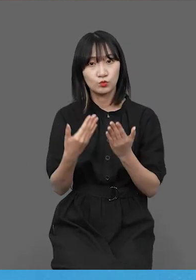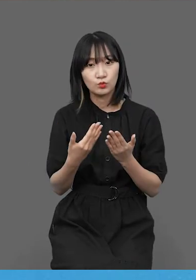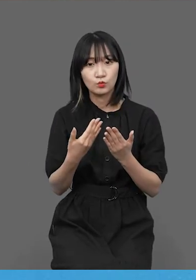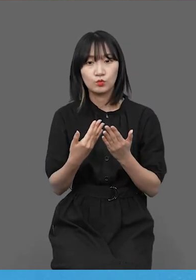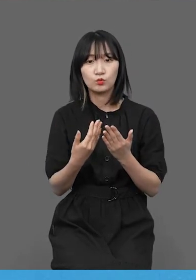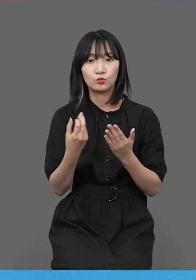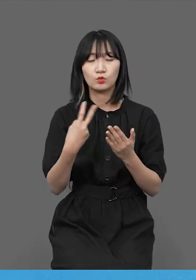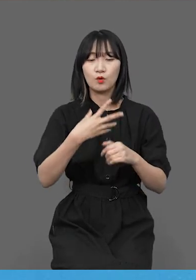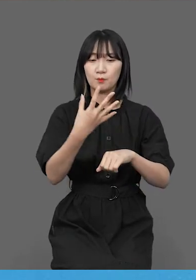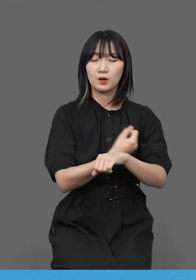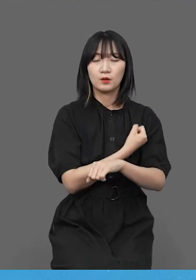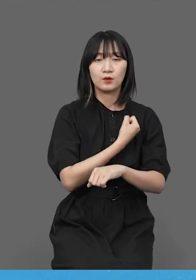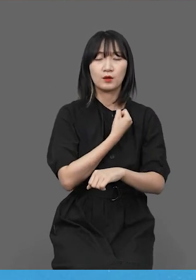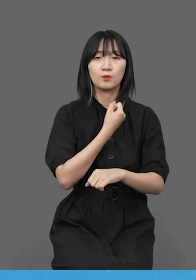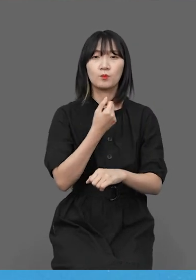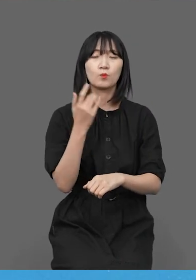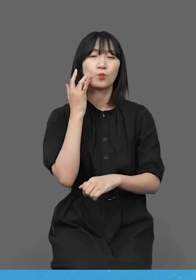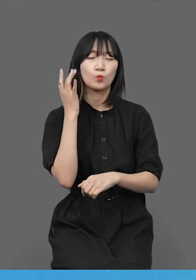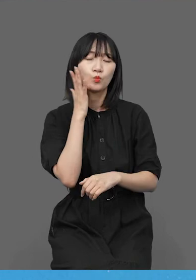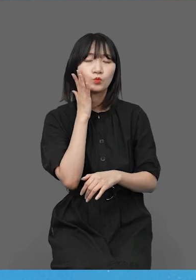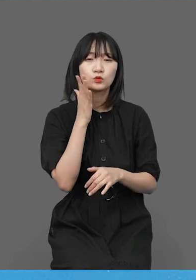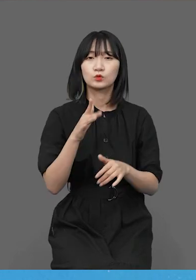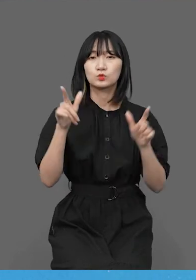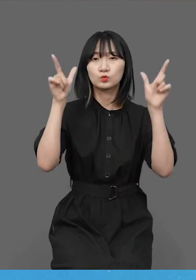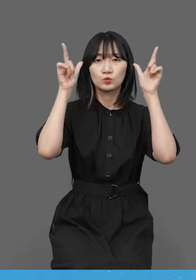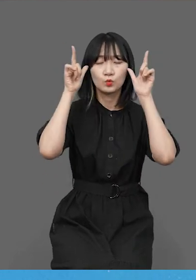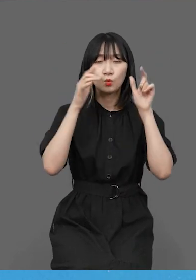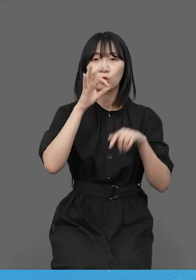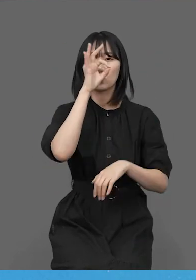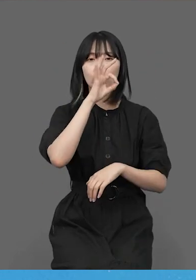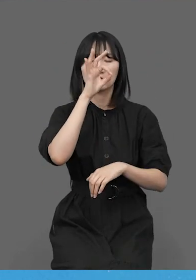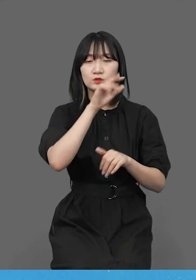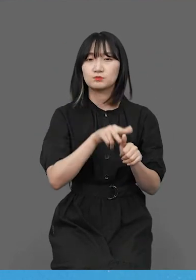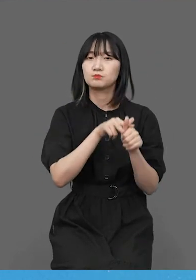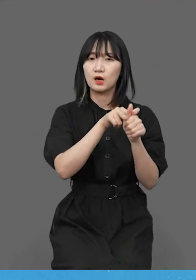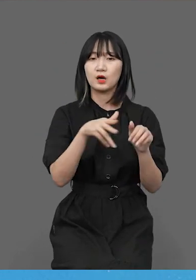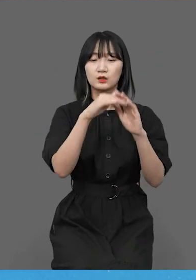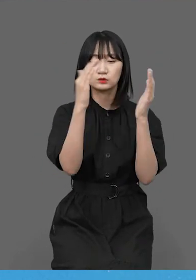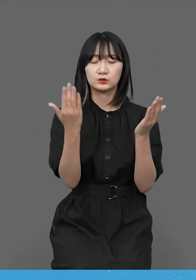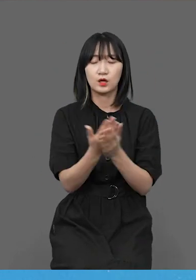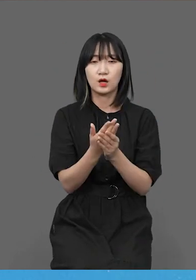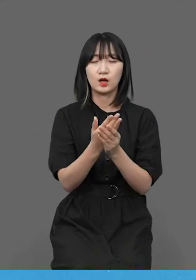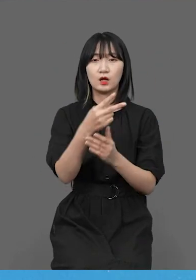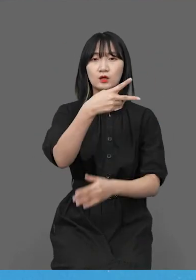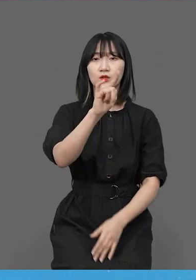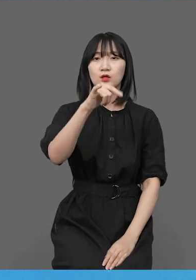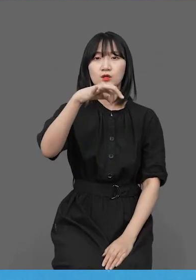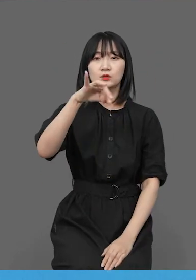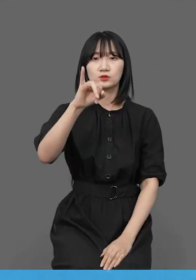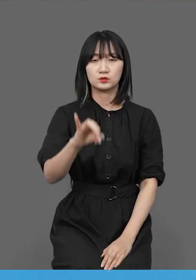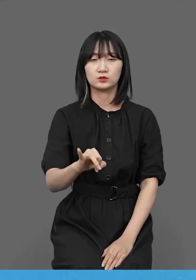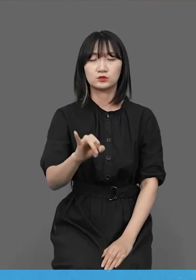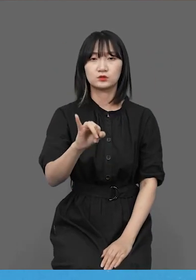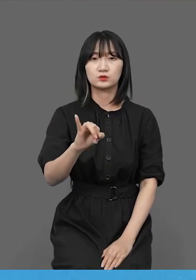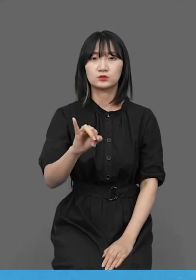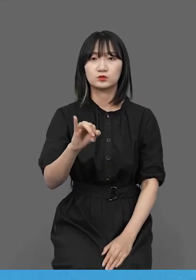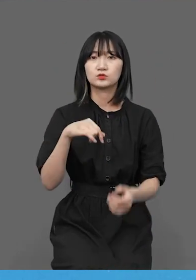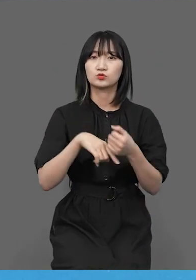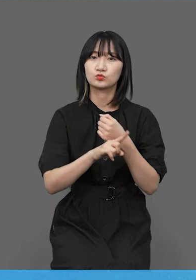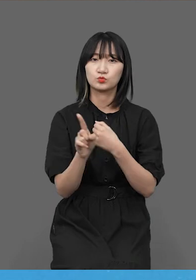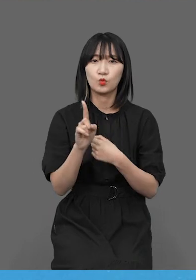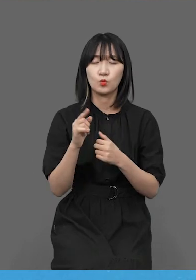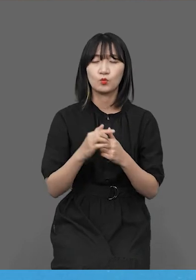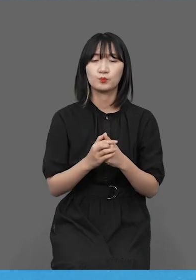왜 파리, 모기, 소, 돼지, 말 모든 동물들이 왜 다 대칭으로 된 것이에요? 그것은